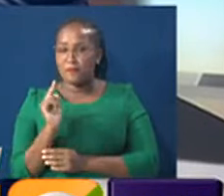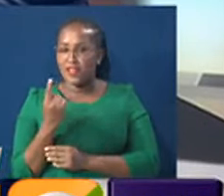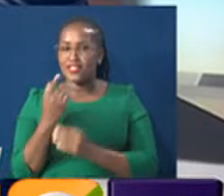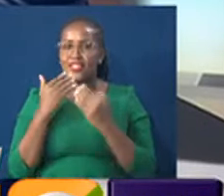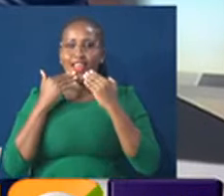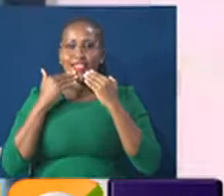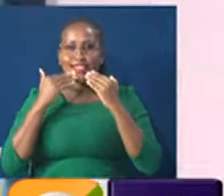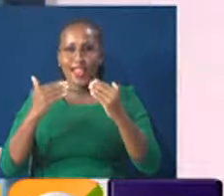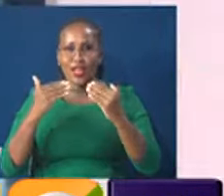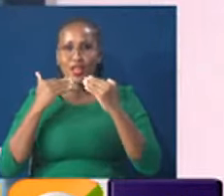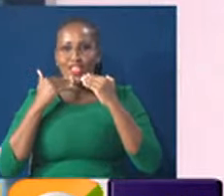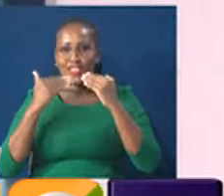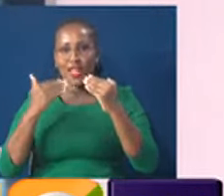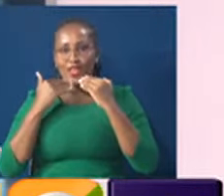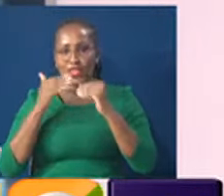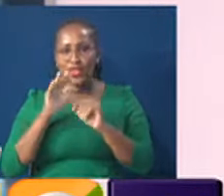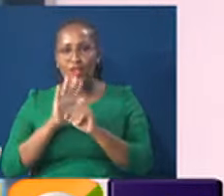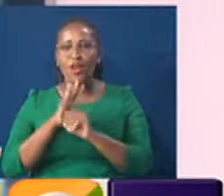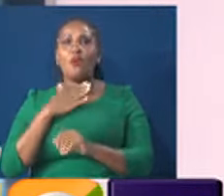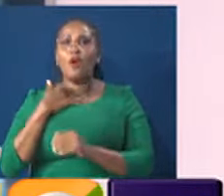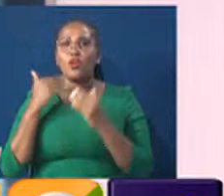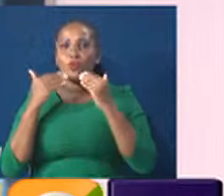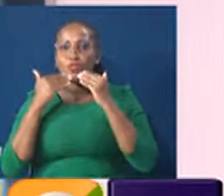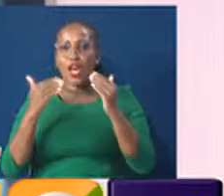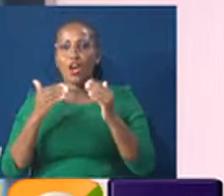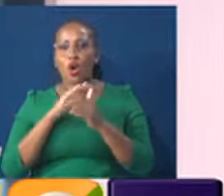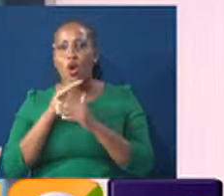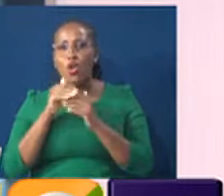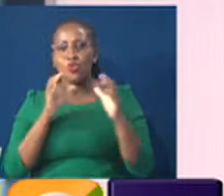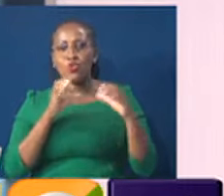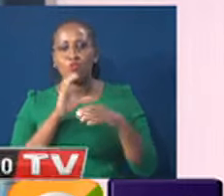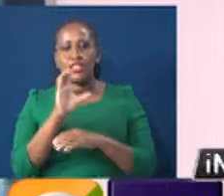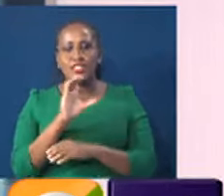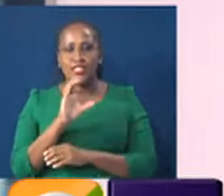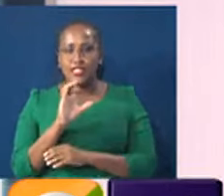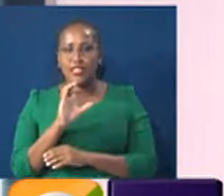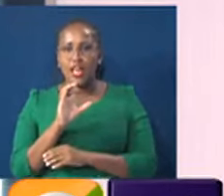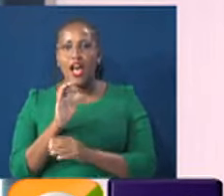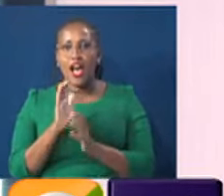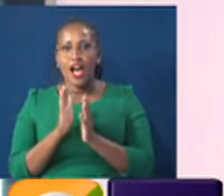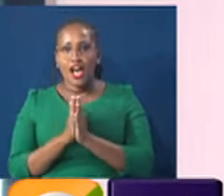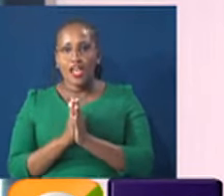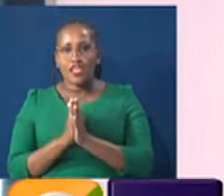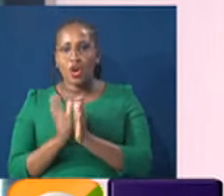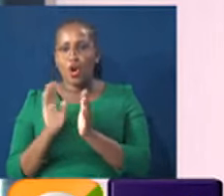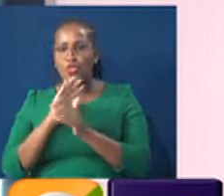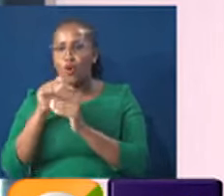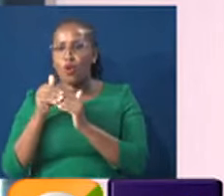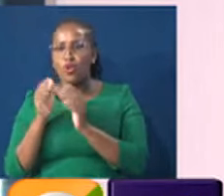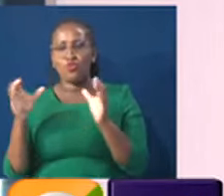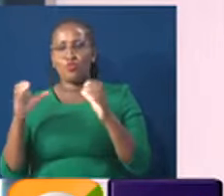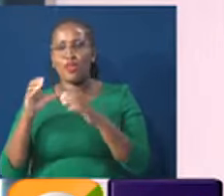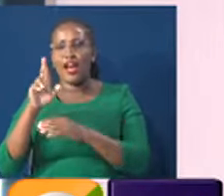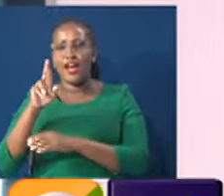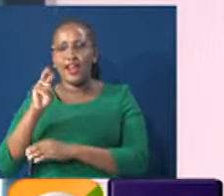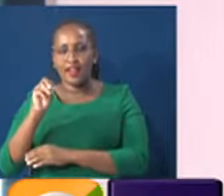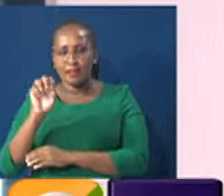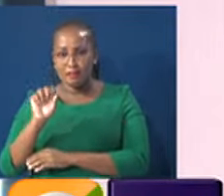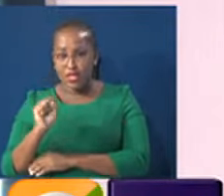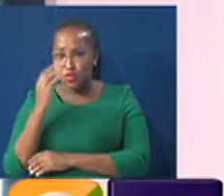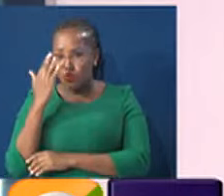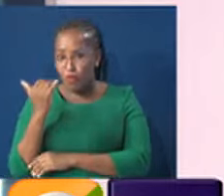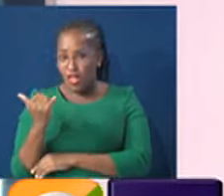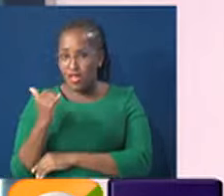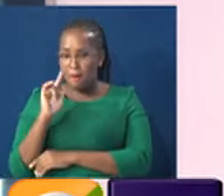sana, nataka kukushukuru na kushukuru Ninga Citizen na shirika Loyal Media Services kwa